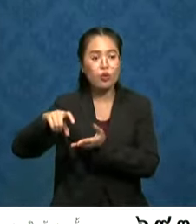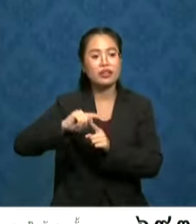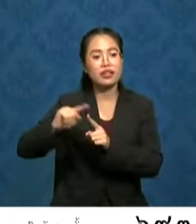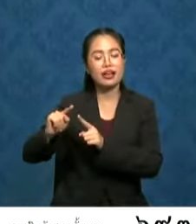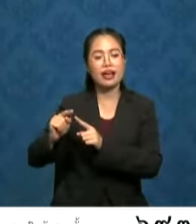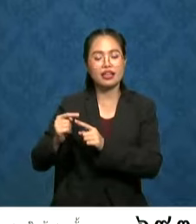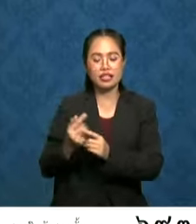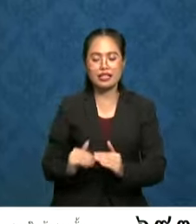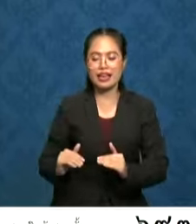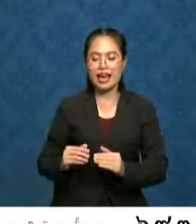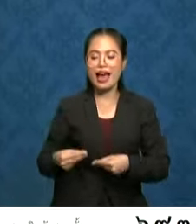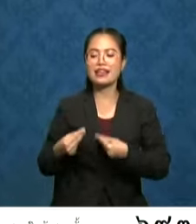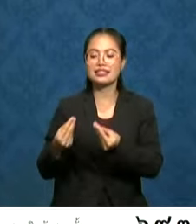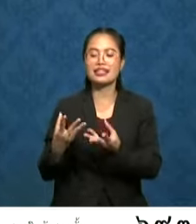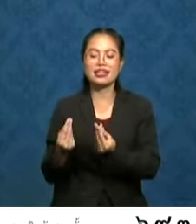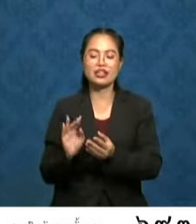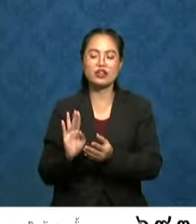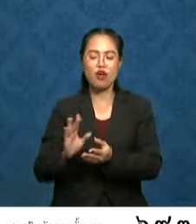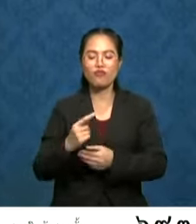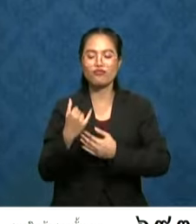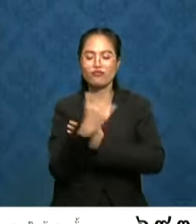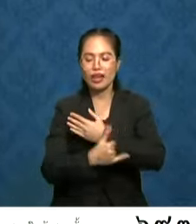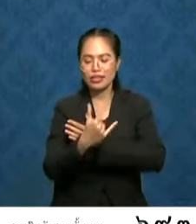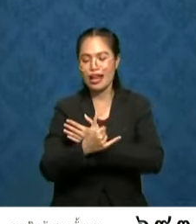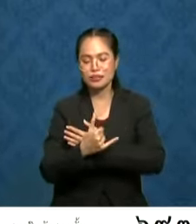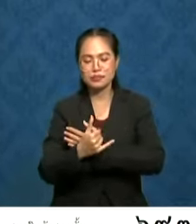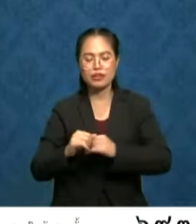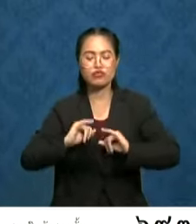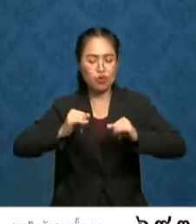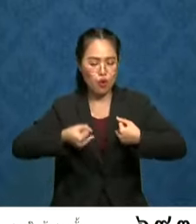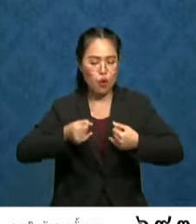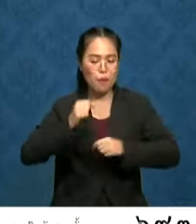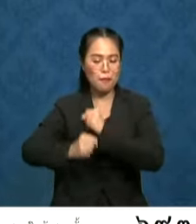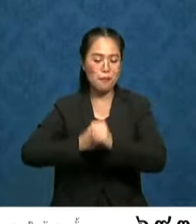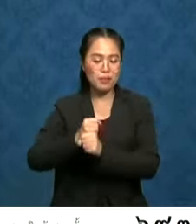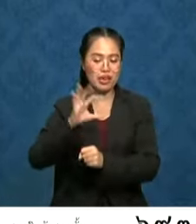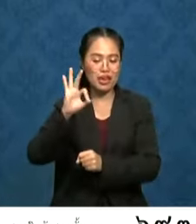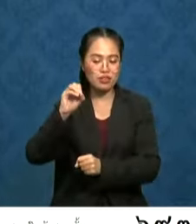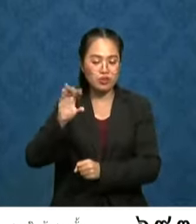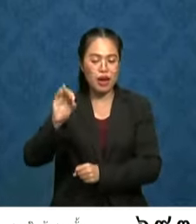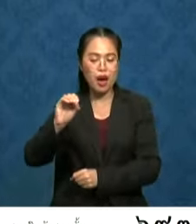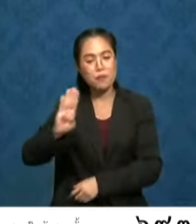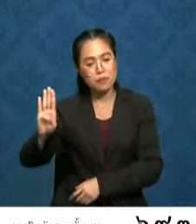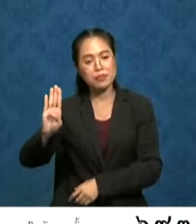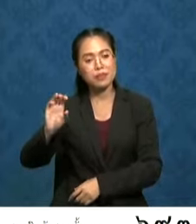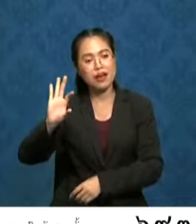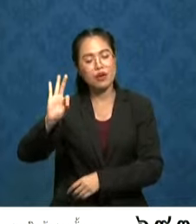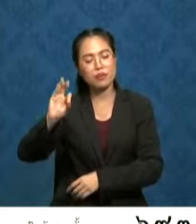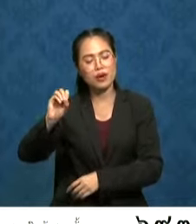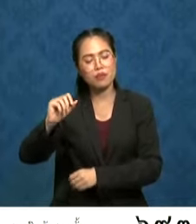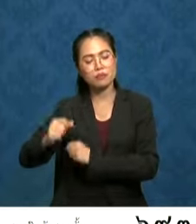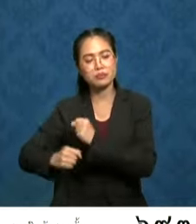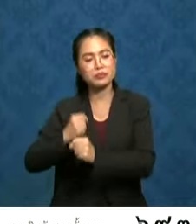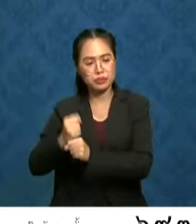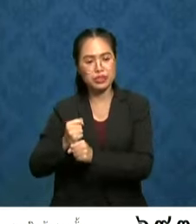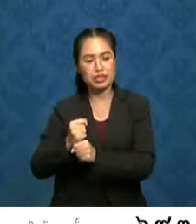ศิษย์ต่างชาติถือที่ดิน 99ปีนะคะมีนโยบายออกมาเยอะนะคะที่ก็เหลือทำไมไม่ใส่เพิ่มนะแต่ว่าถ้าเราดูก็คือมันจะมีแต่